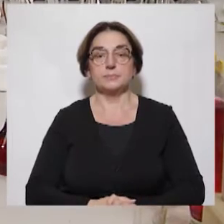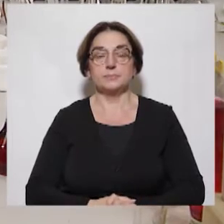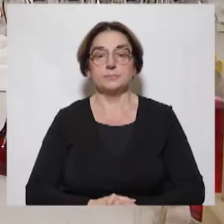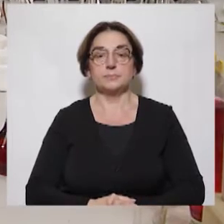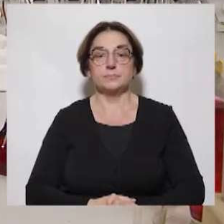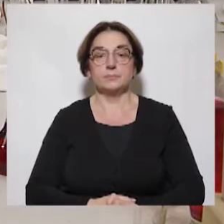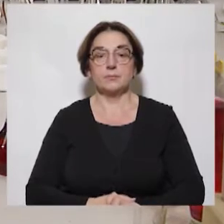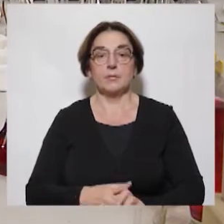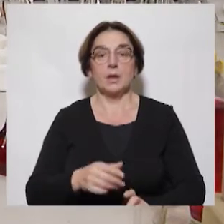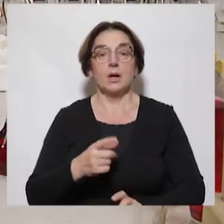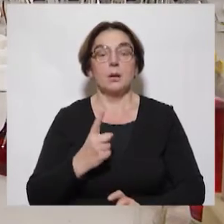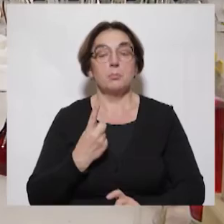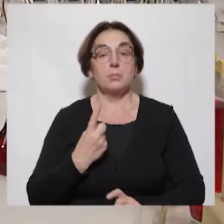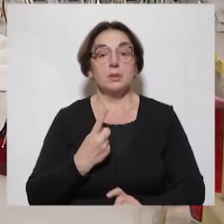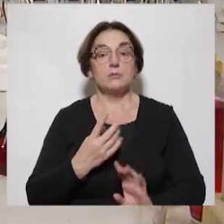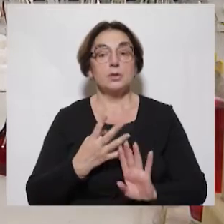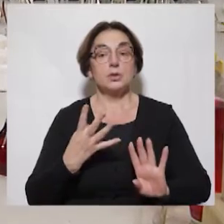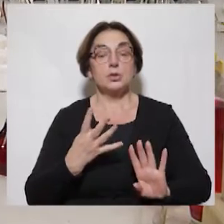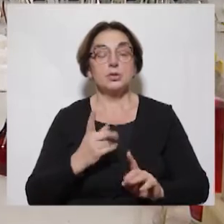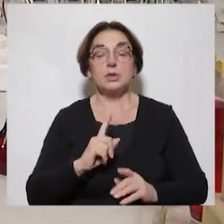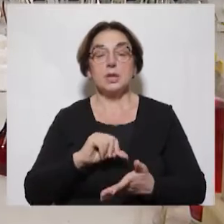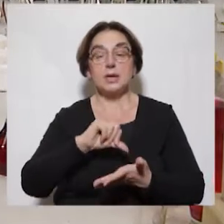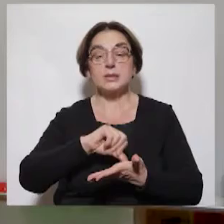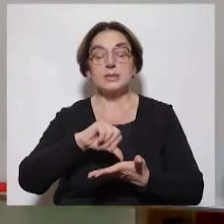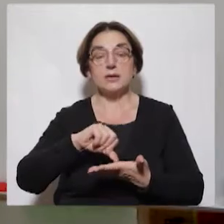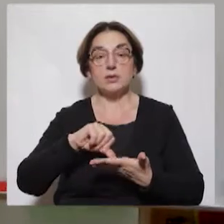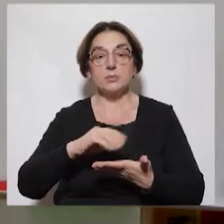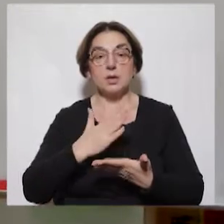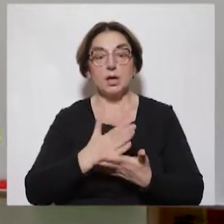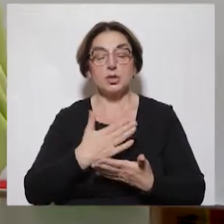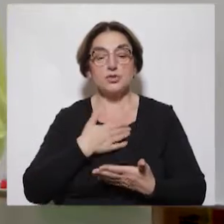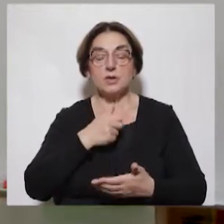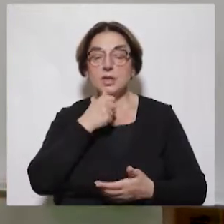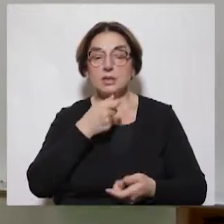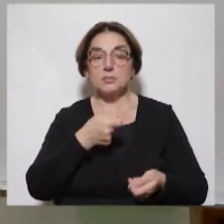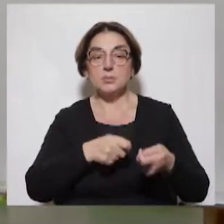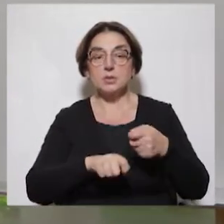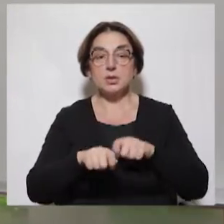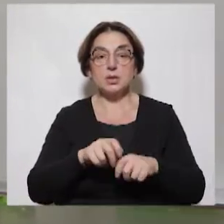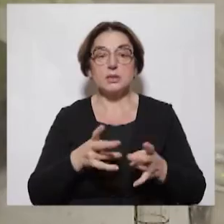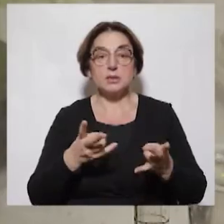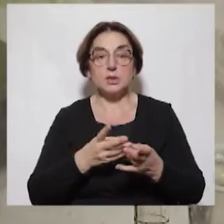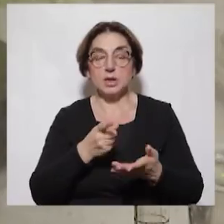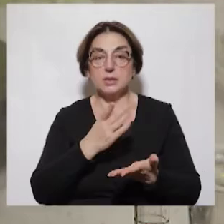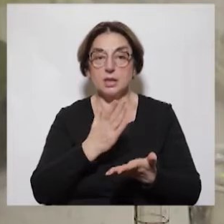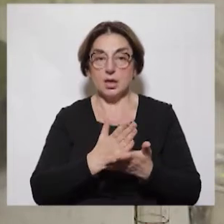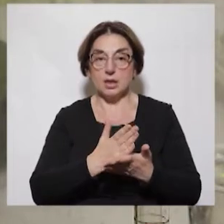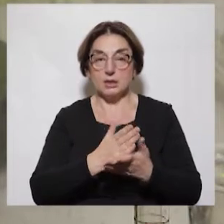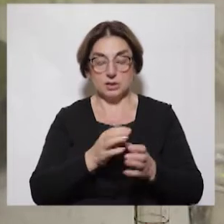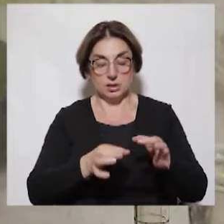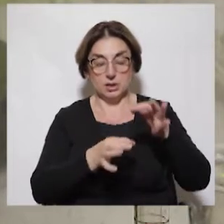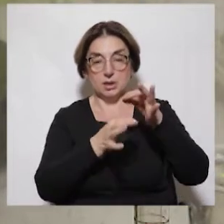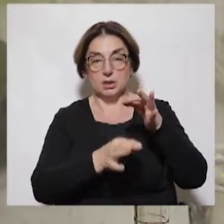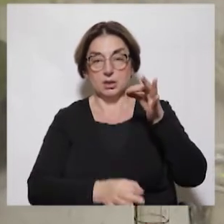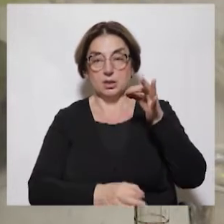მოდით განვიხილოთ პირველ რიგში, რა კომპონენტებისგან შედგება ჩვენი ექსპერიმენტი. ჩვენ შემთხვევაში ეს დანადგარი არის